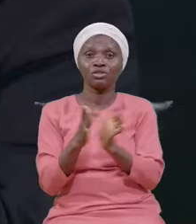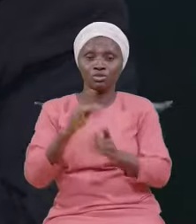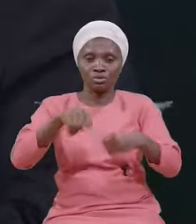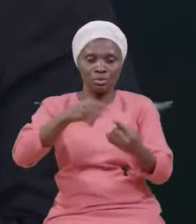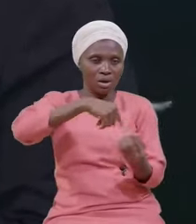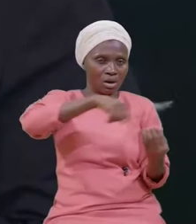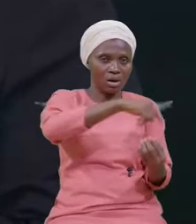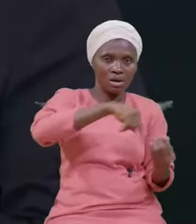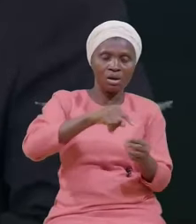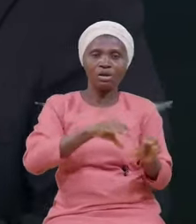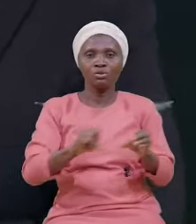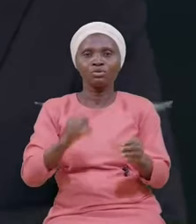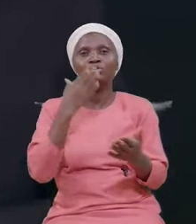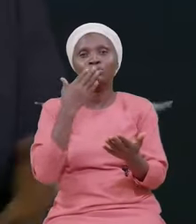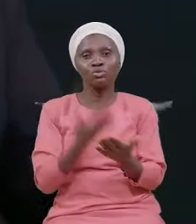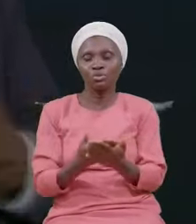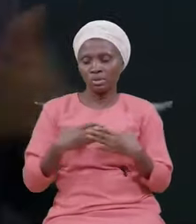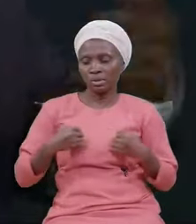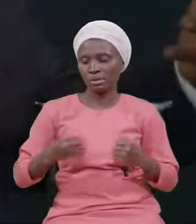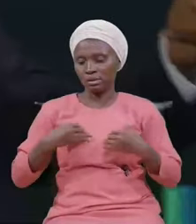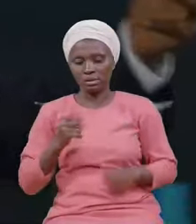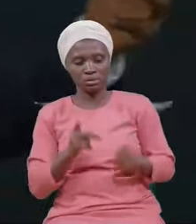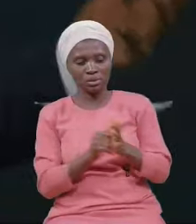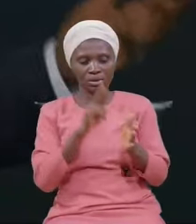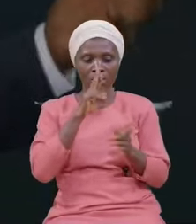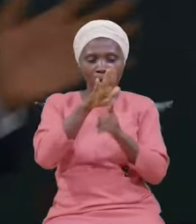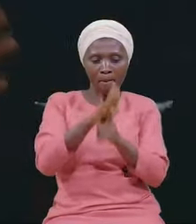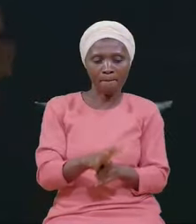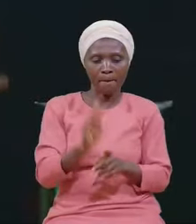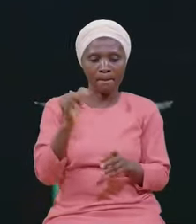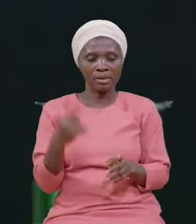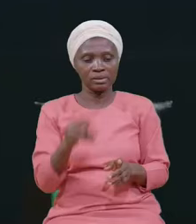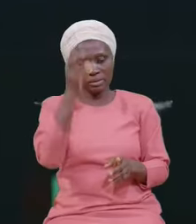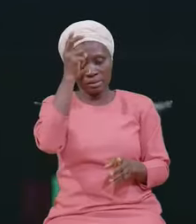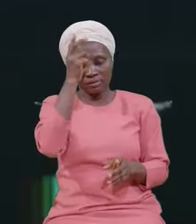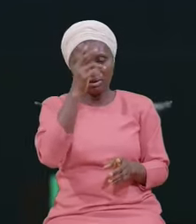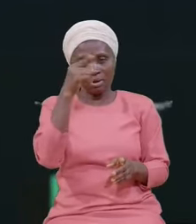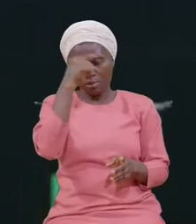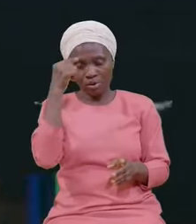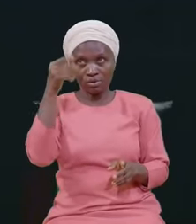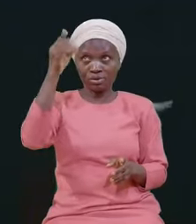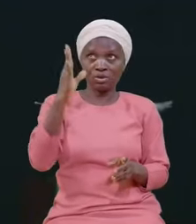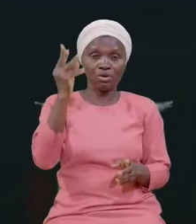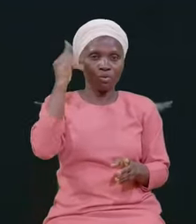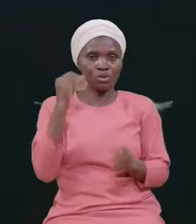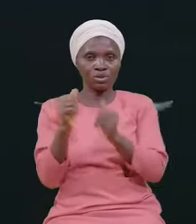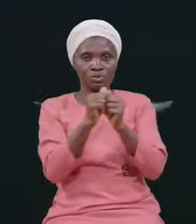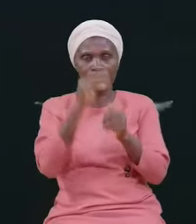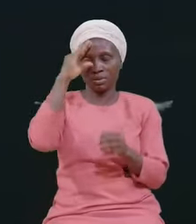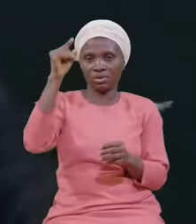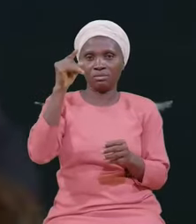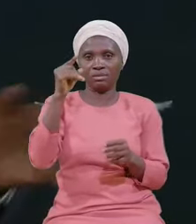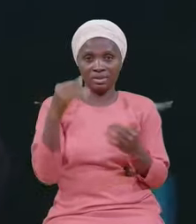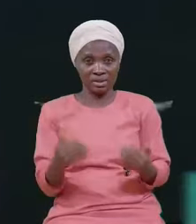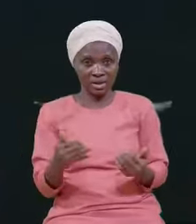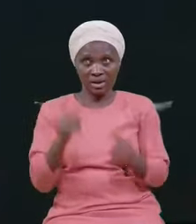ceux qui étaient sous l'empire du diable, car Dieu était avec lui. Et le Père et Jésus sont unis ce matin